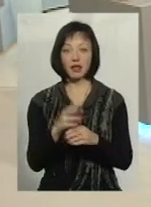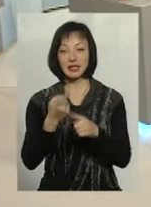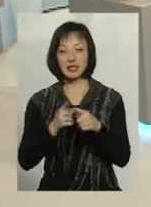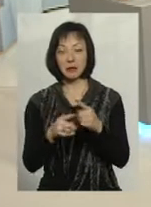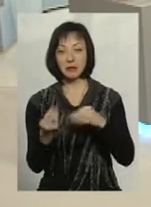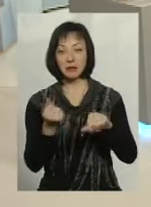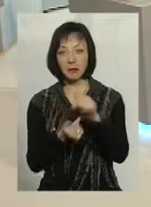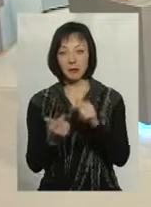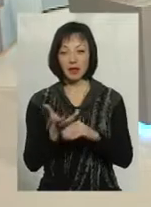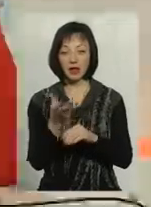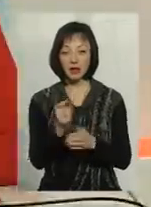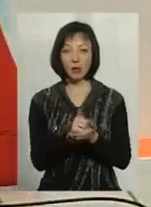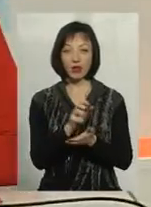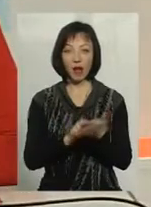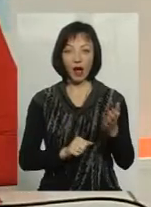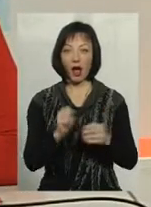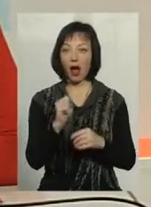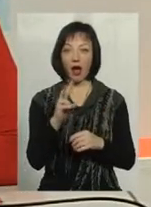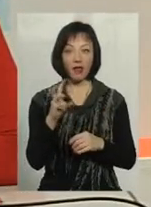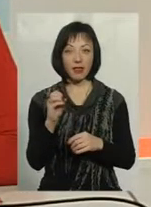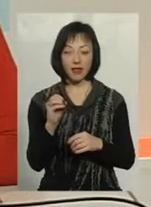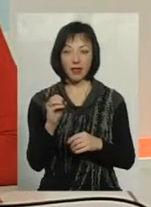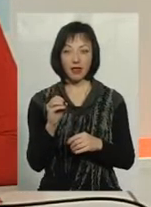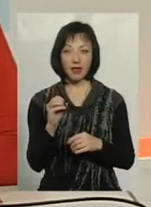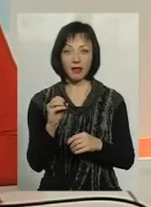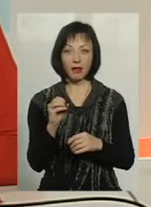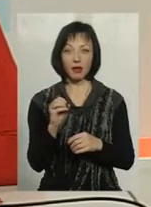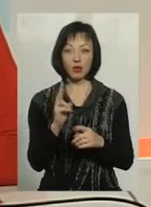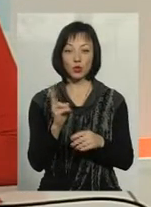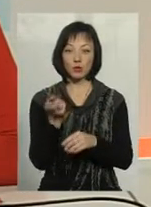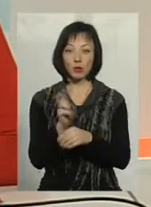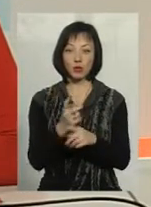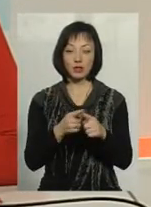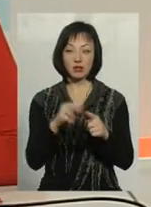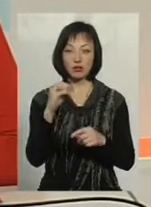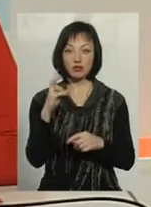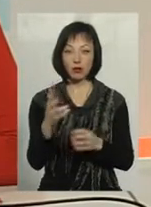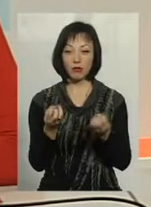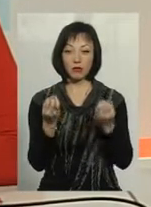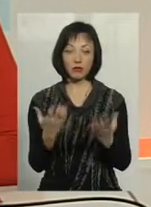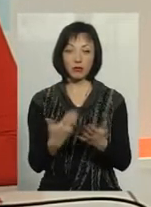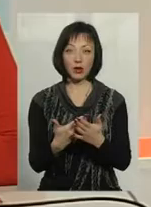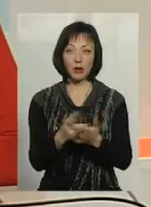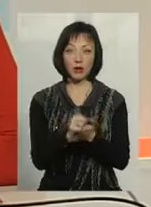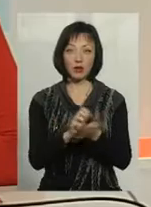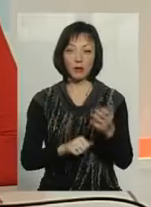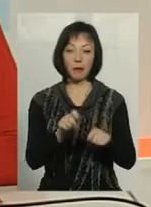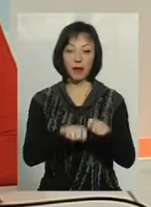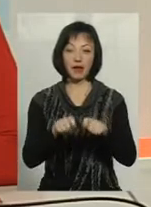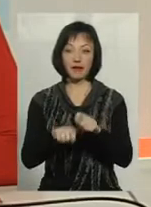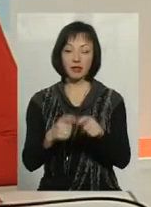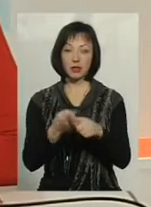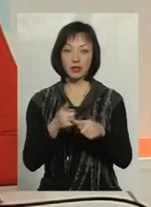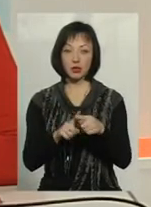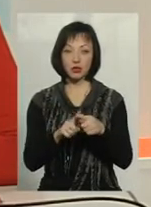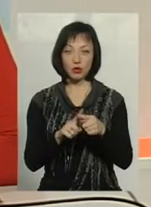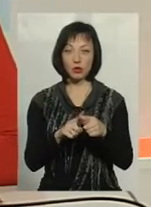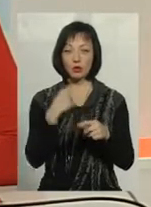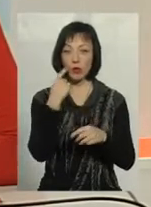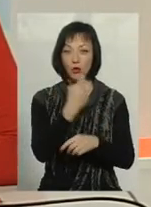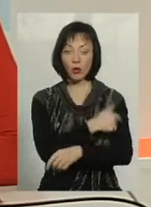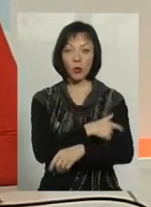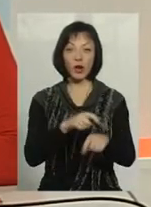паперові носії і, скажімо, електронні носії. Звичайно, що це все потрібно прибирати і потрібно чистити. Але на сьогоднішній